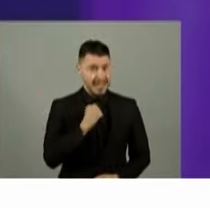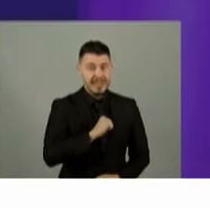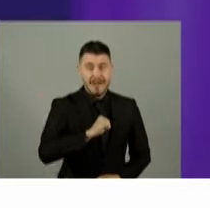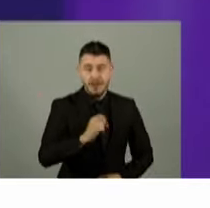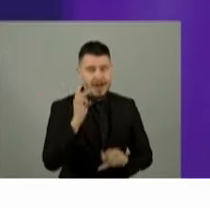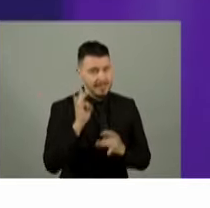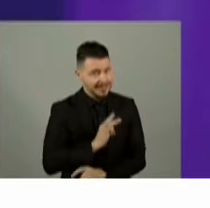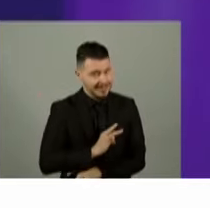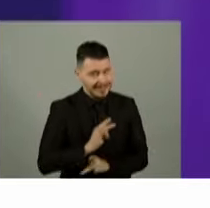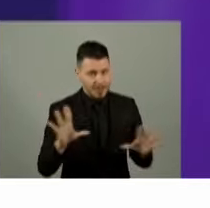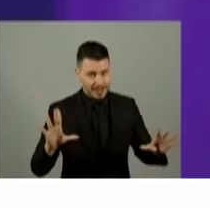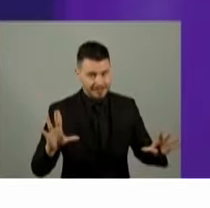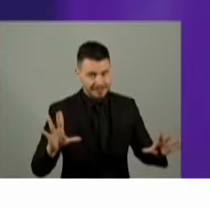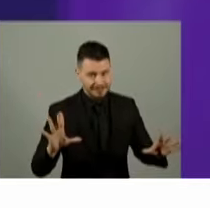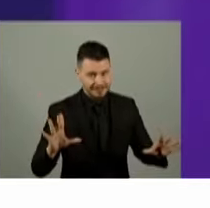Κασελάκη.